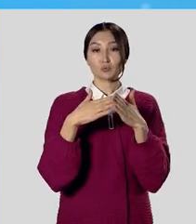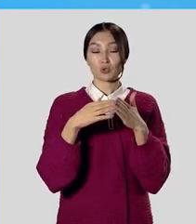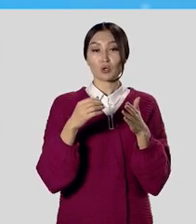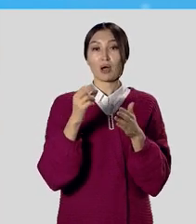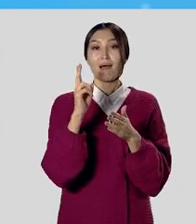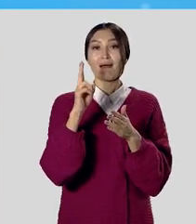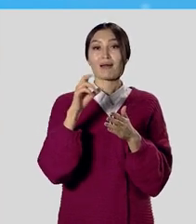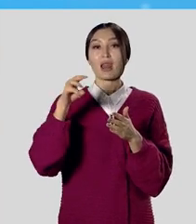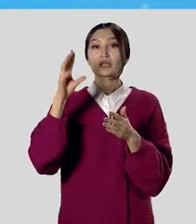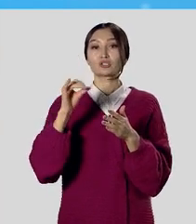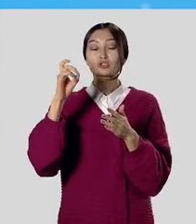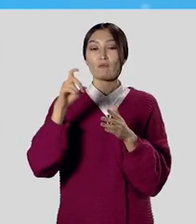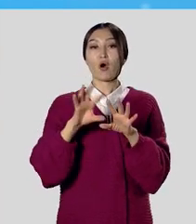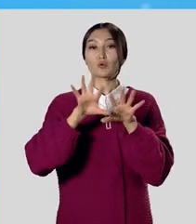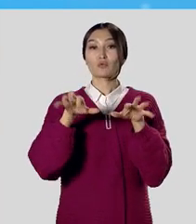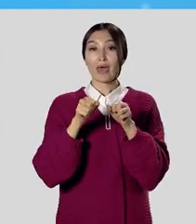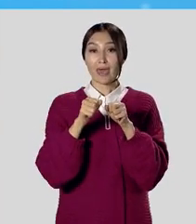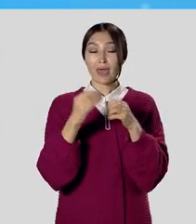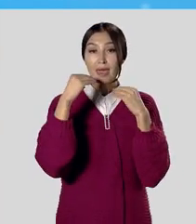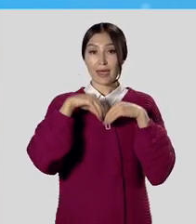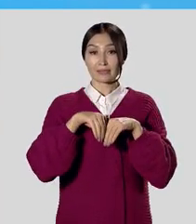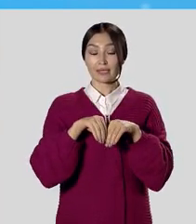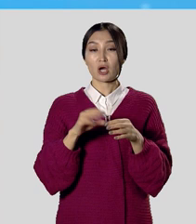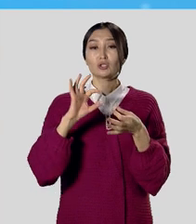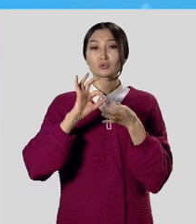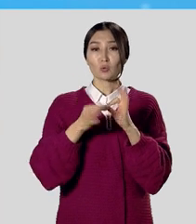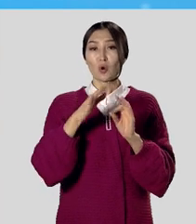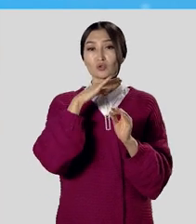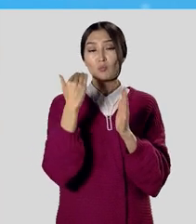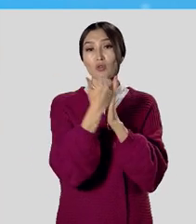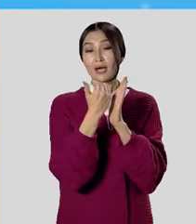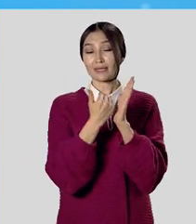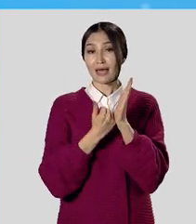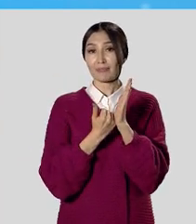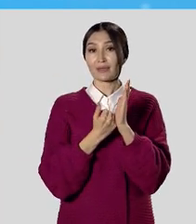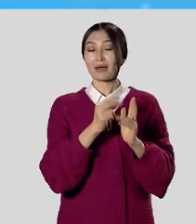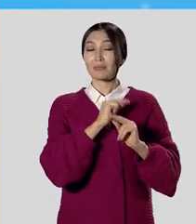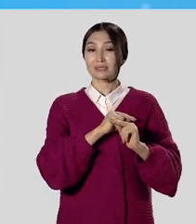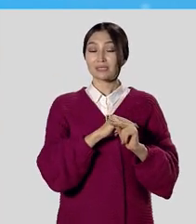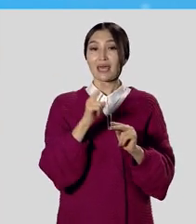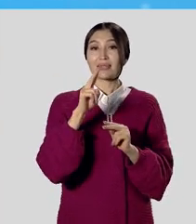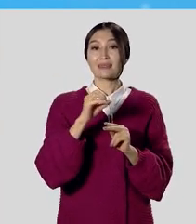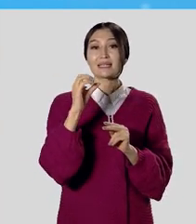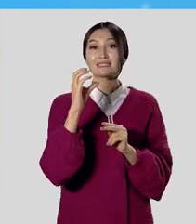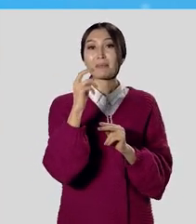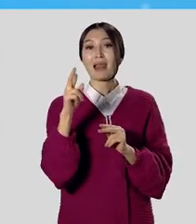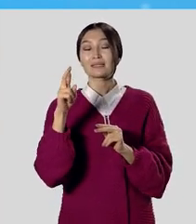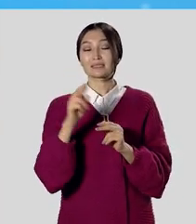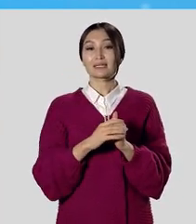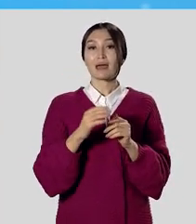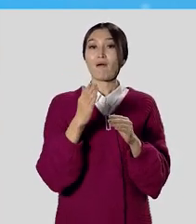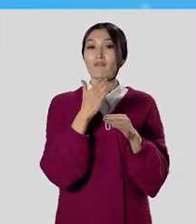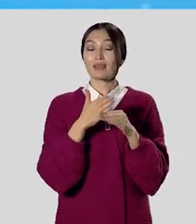клеточного усвоения. В результате сложных многоэтапных процессов диссимиляции